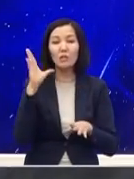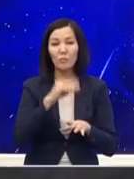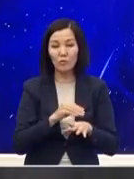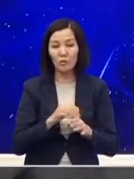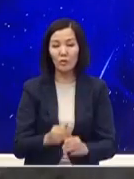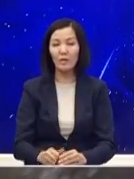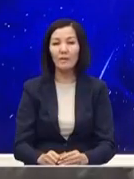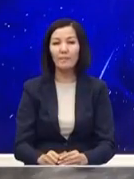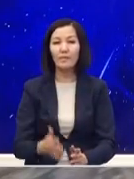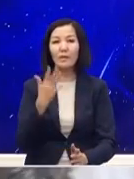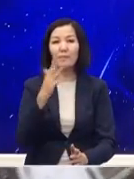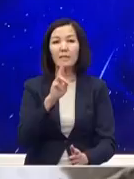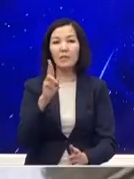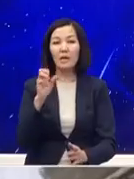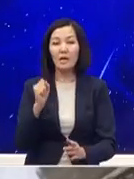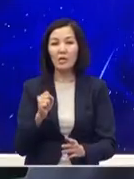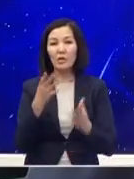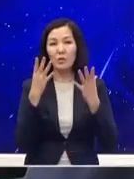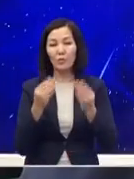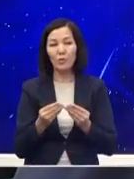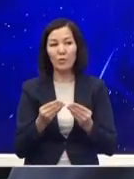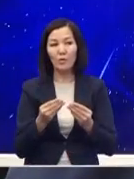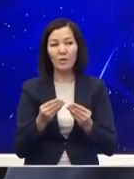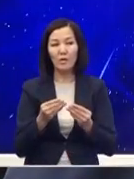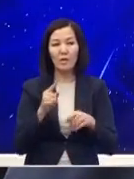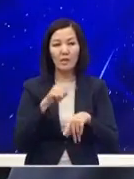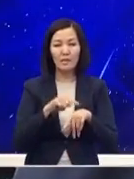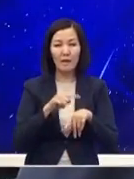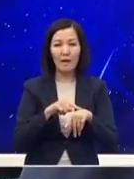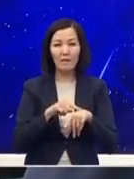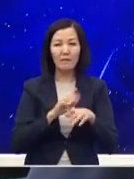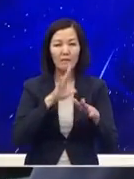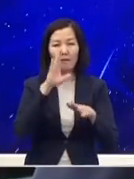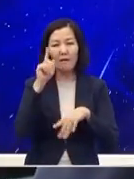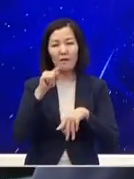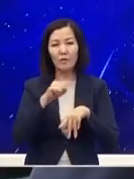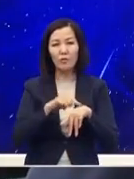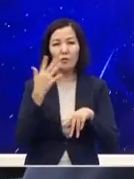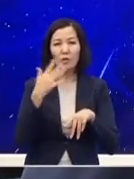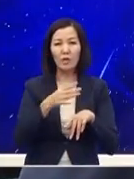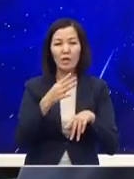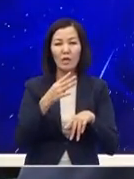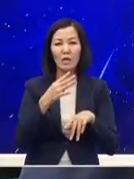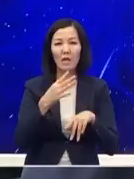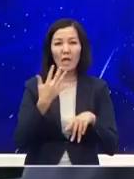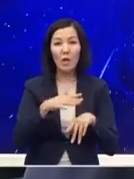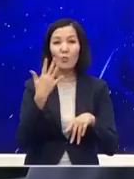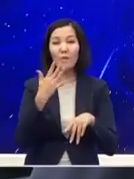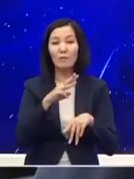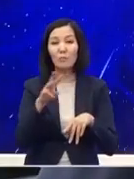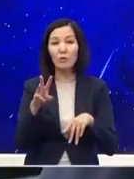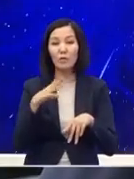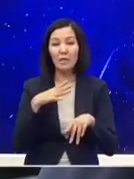төтөнчөлүктөр. 5-караша күнү саат таңгы 4:55 мүнөт кеткенде Талырын